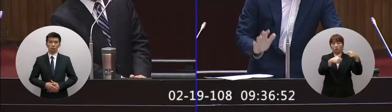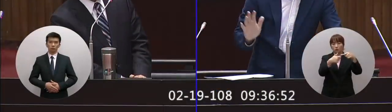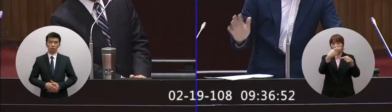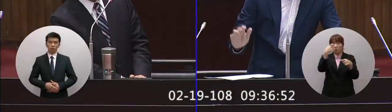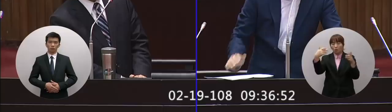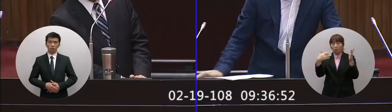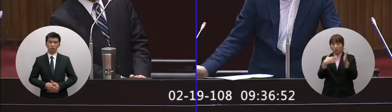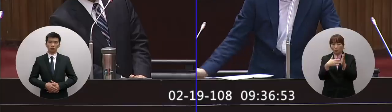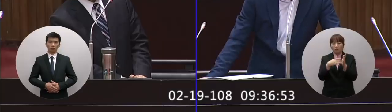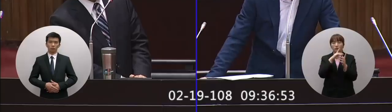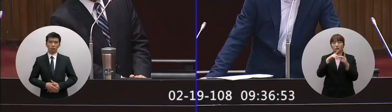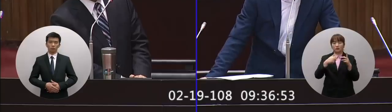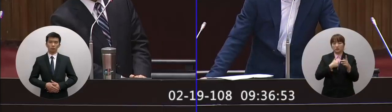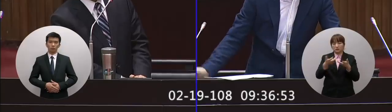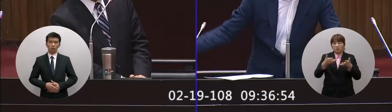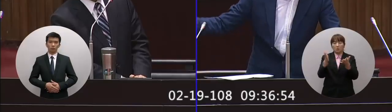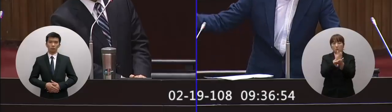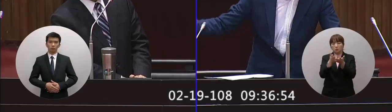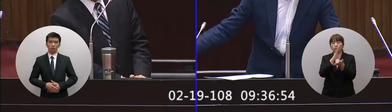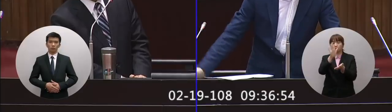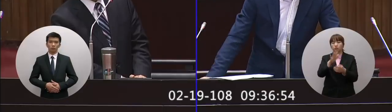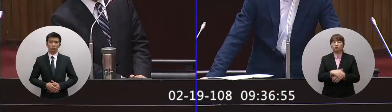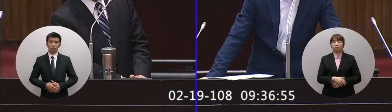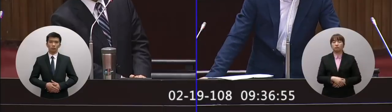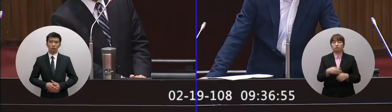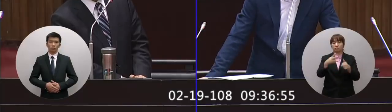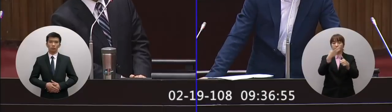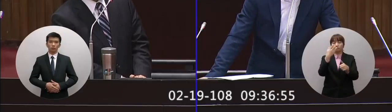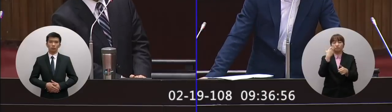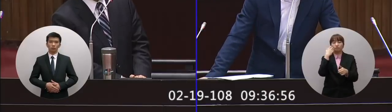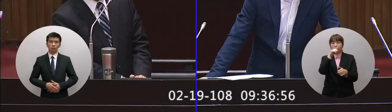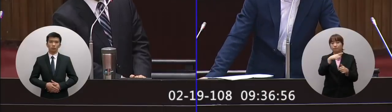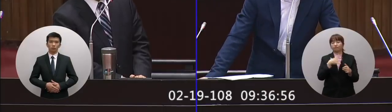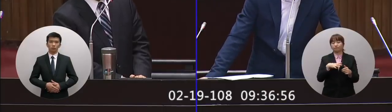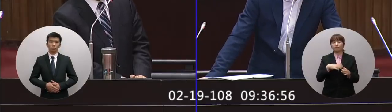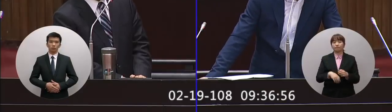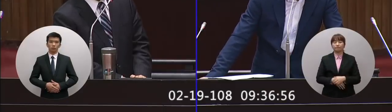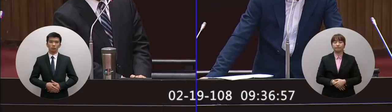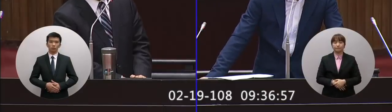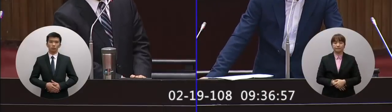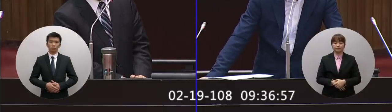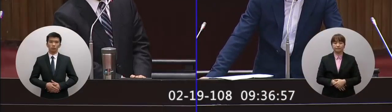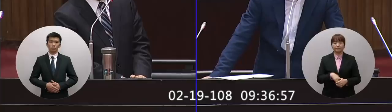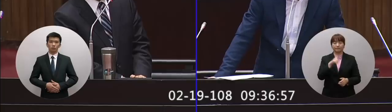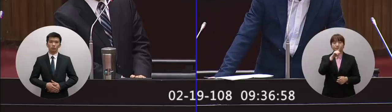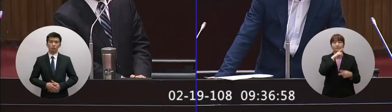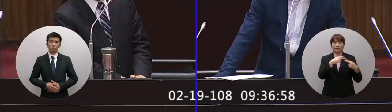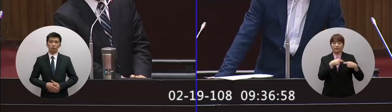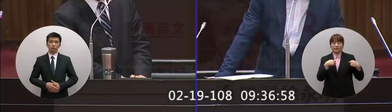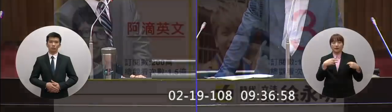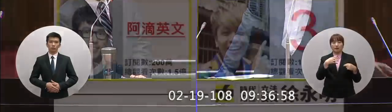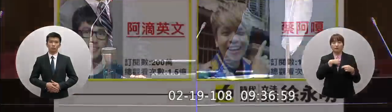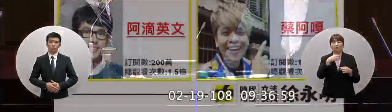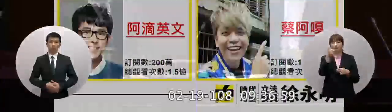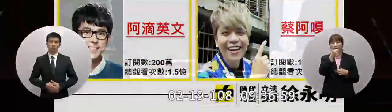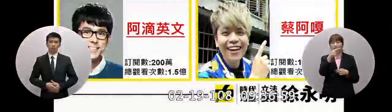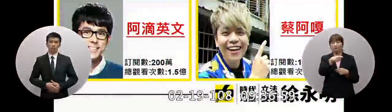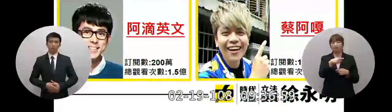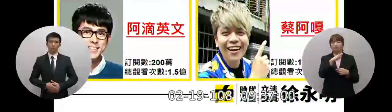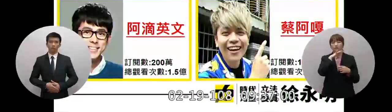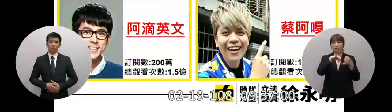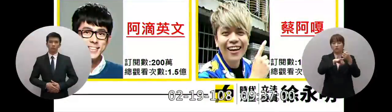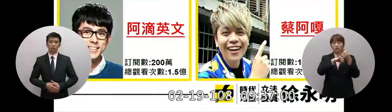时事的评论。那院长第三名应该有认识吧？好。叫蔡阿嘎，好，订阅